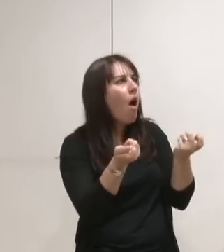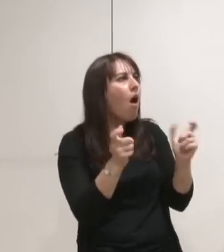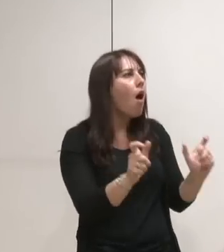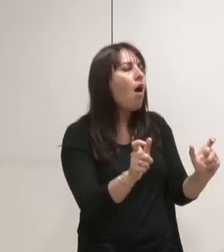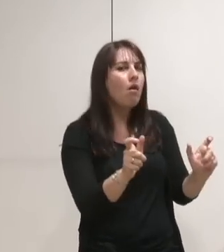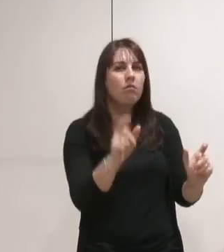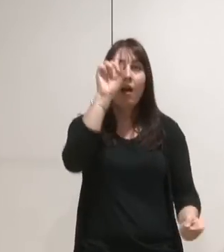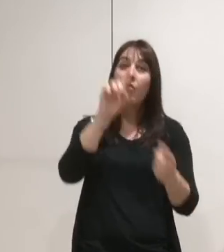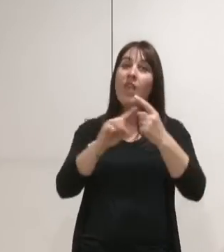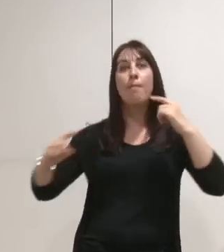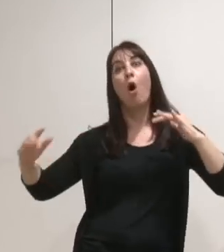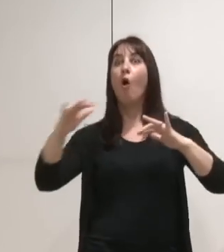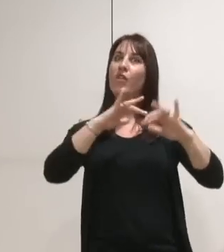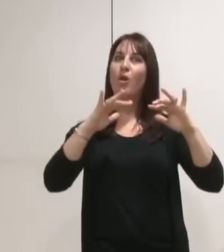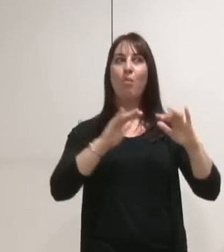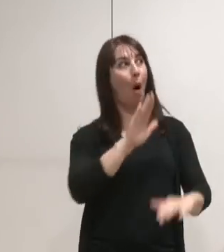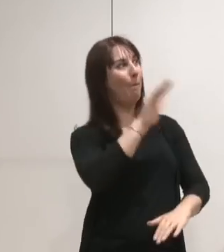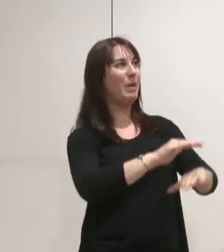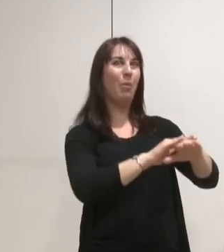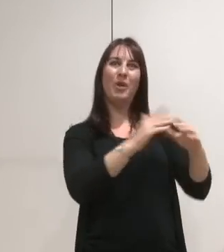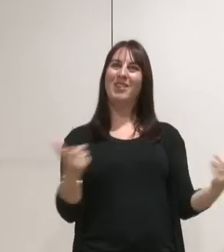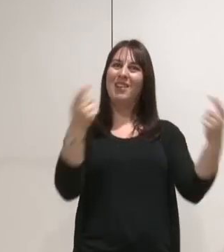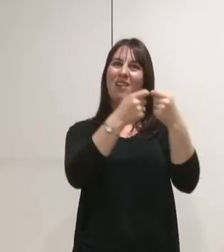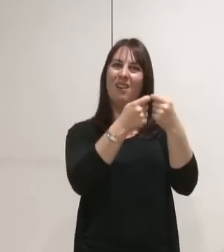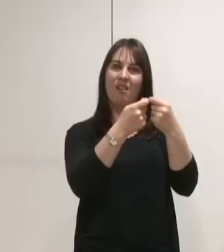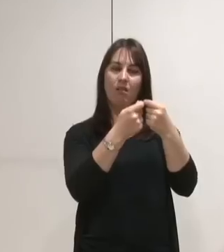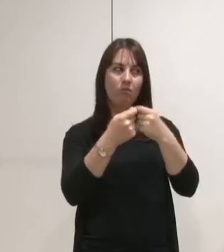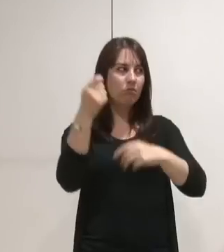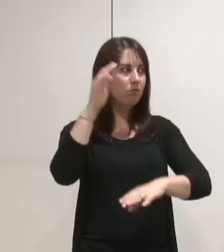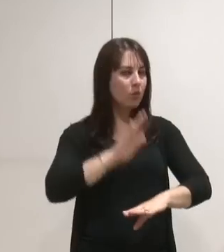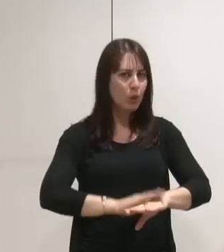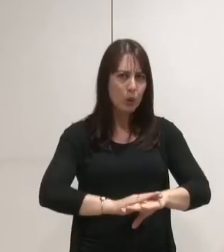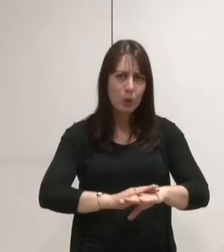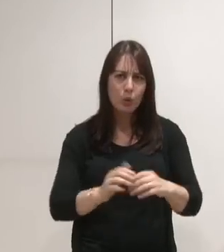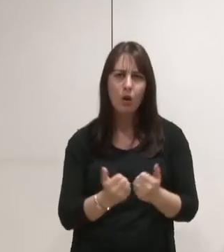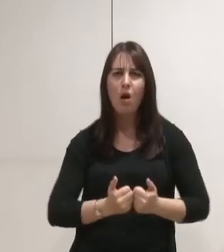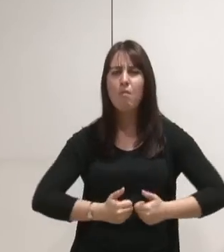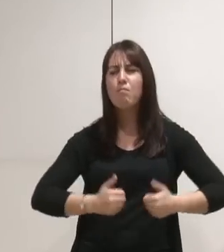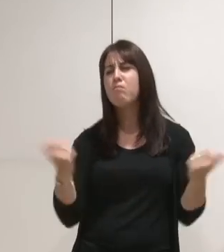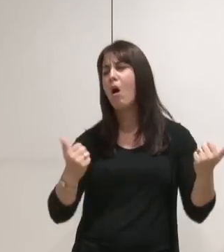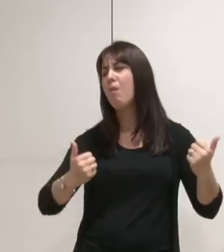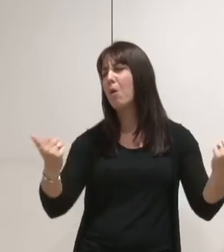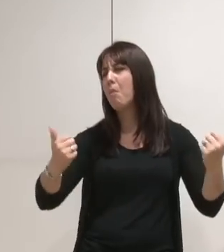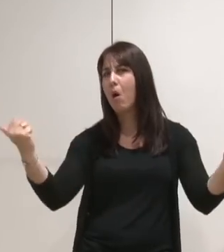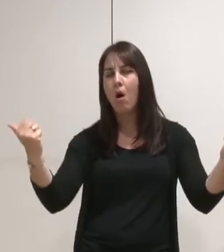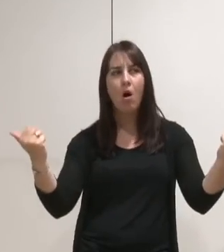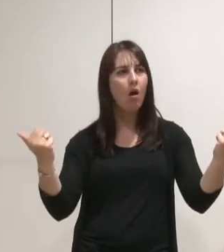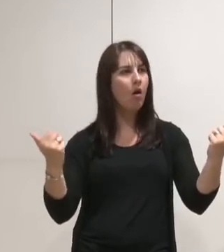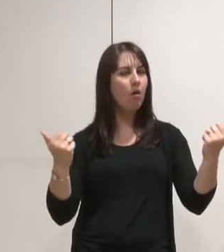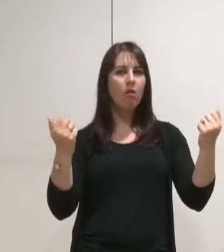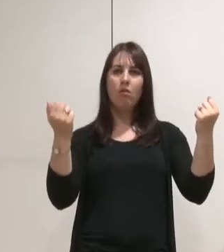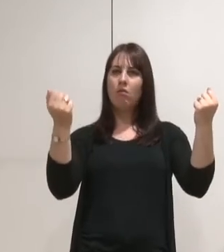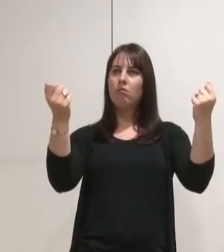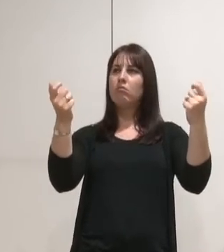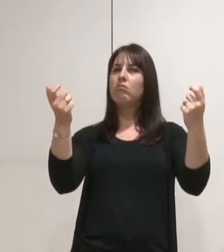l'environnement là aussi les choses sont totalement contradictoires l'analyse des